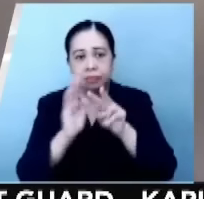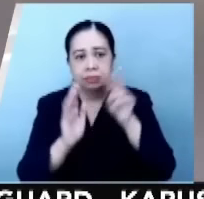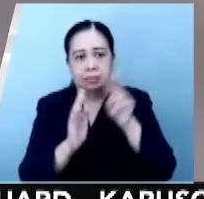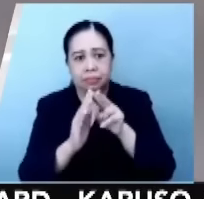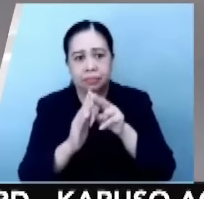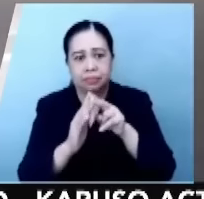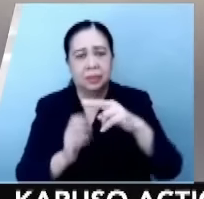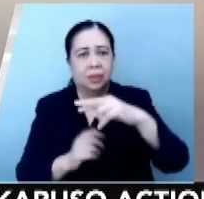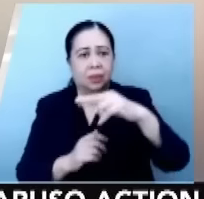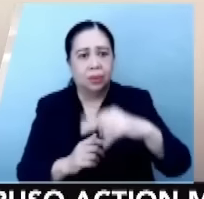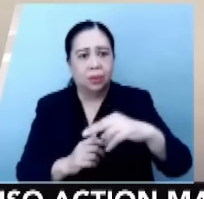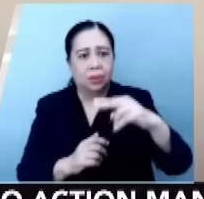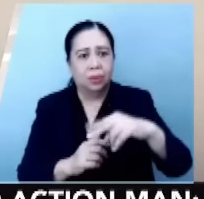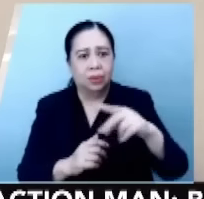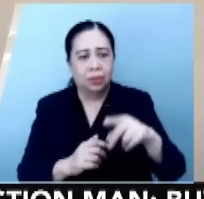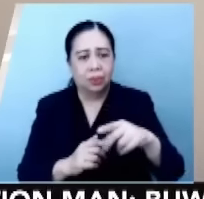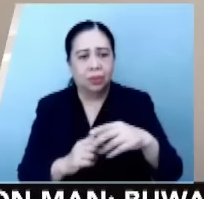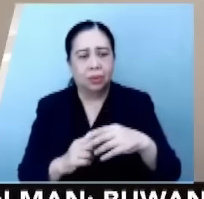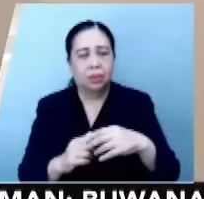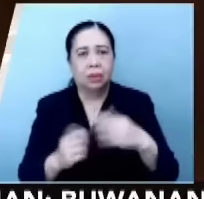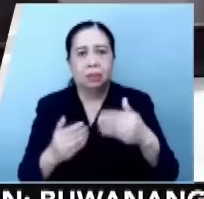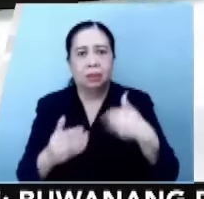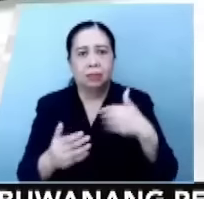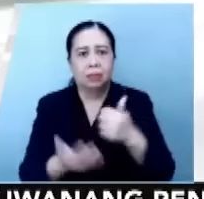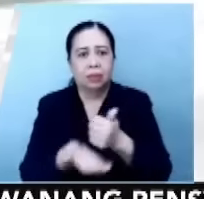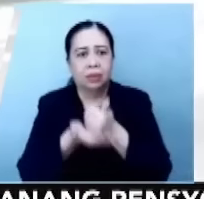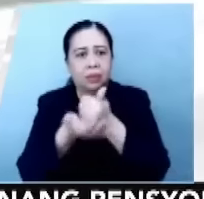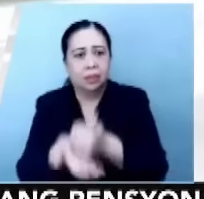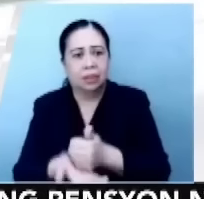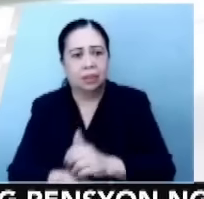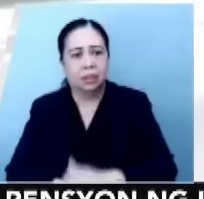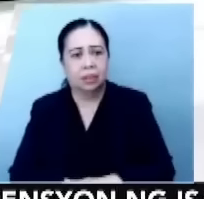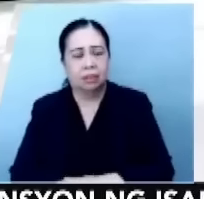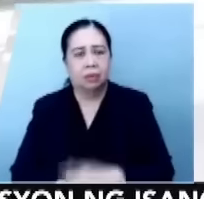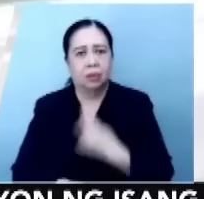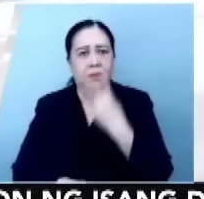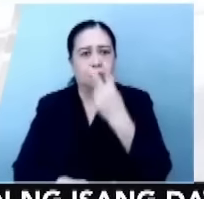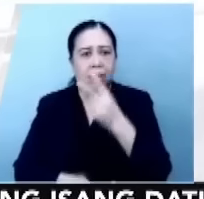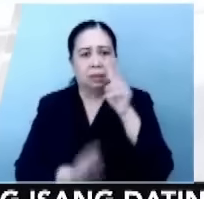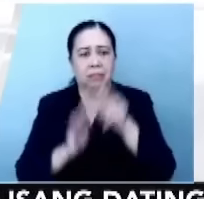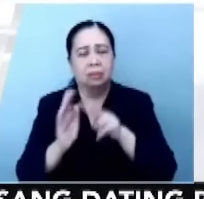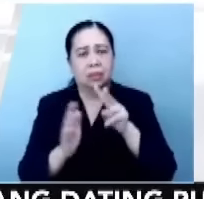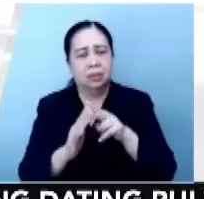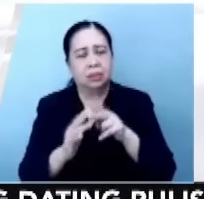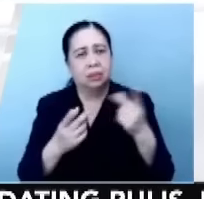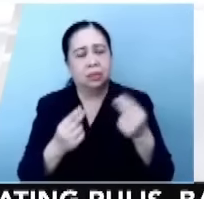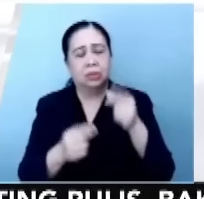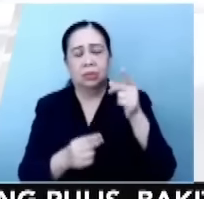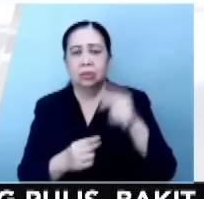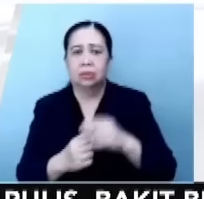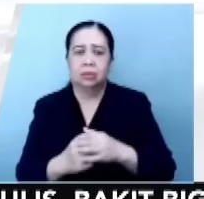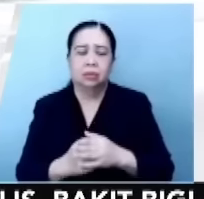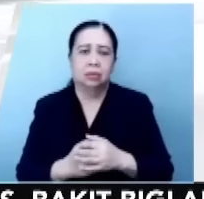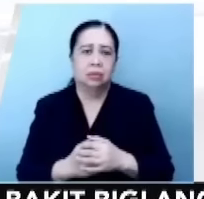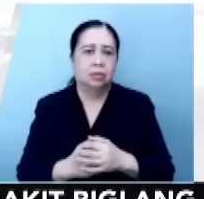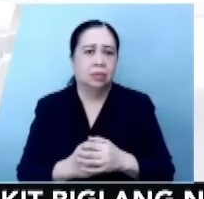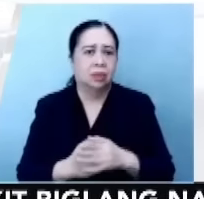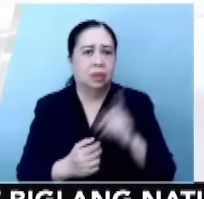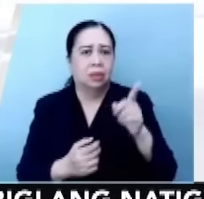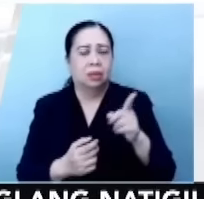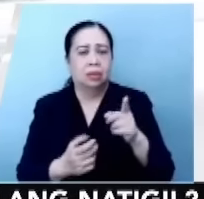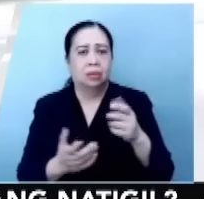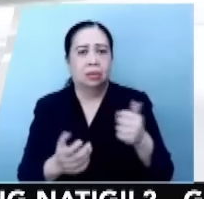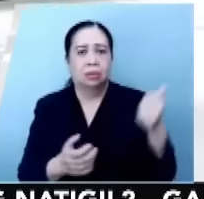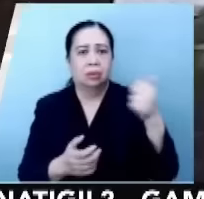na sa dagat si Caguay bago siya sinaklulohan. Pag nakikita ko yung video, yung ginawa ng mga trainers niya, hindi